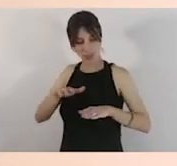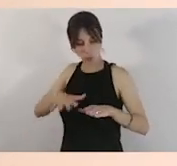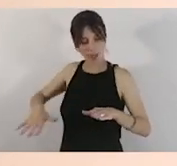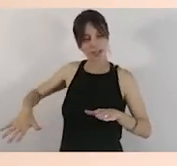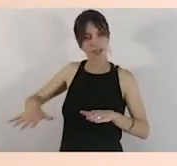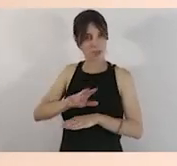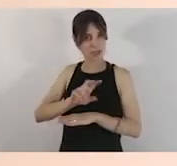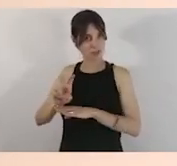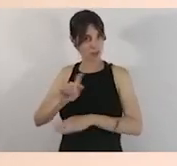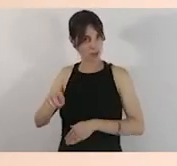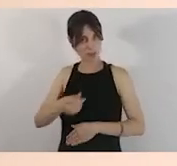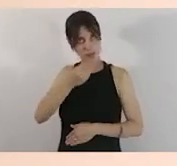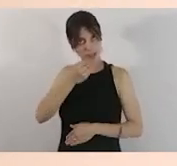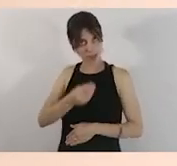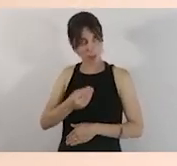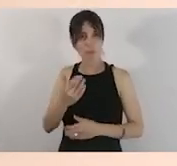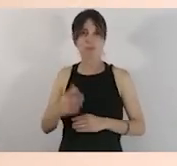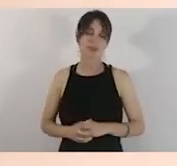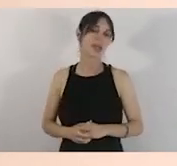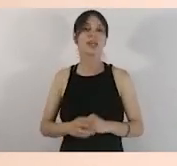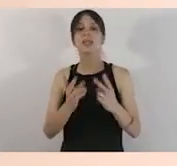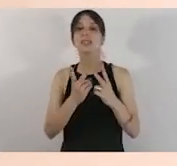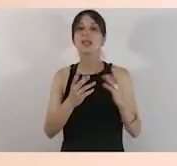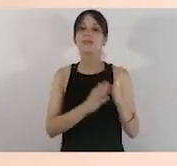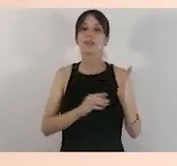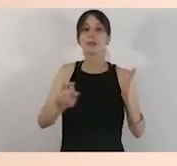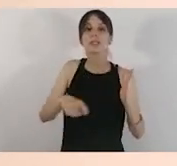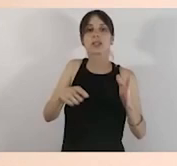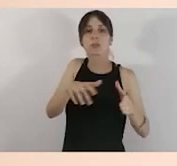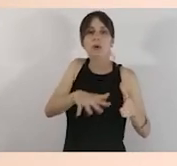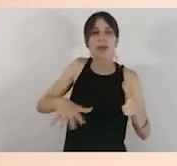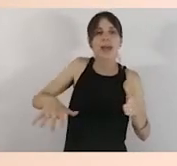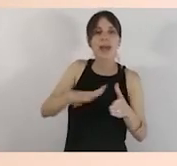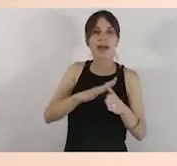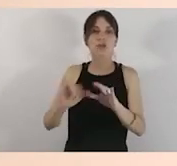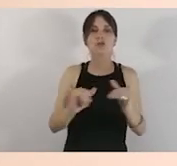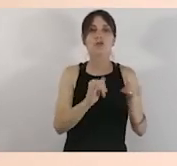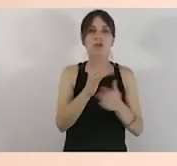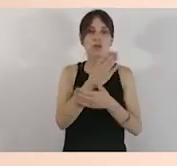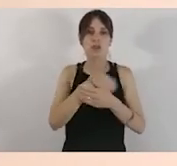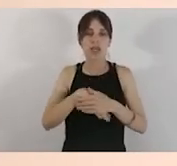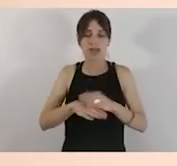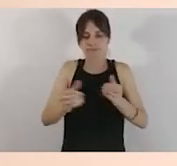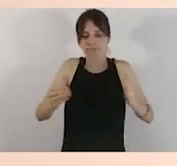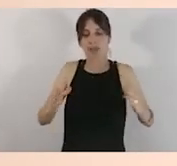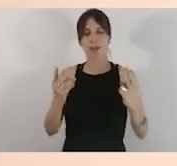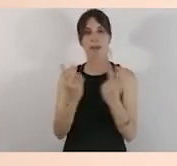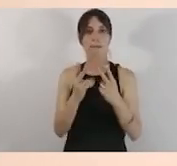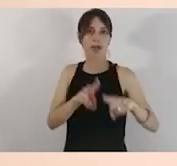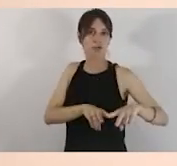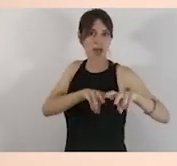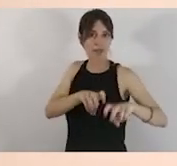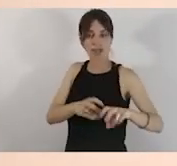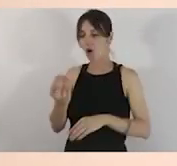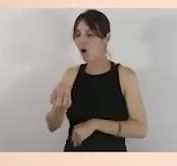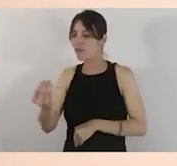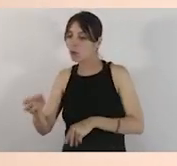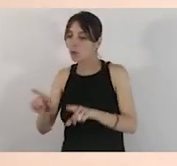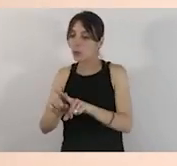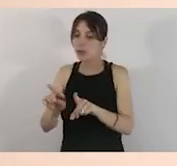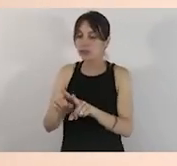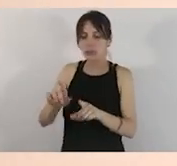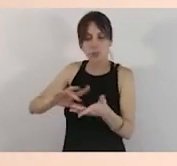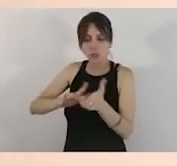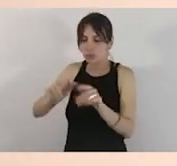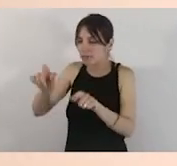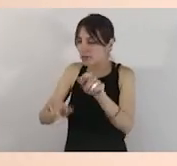aller. Vous savez que la ville de Marseille, qui est en charge des aires de jeu au sein des parcs et jardins, propose d'offrir aux enfants et à l'ensemble des